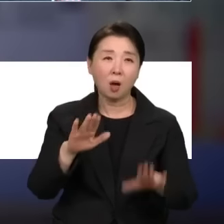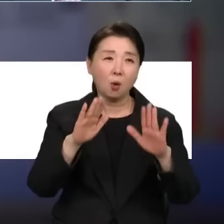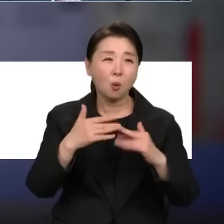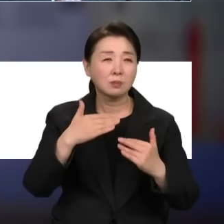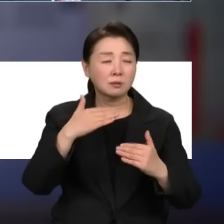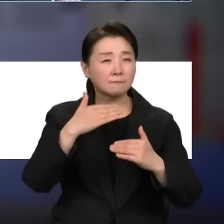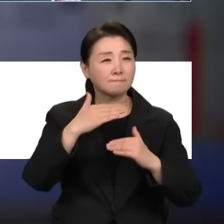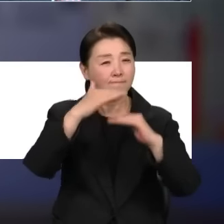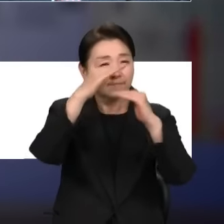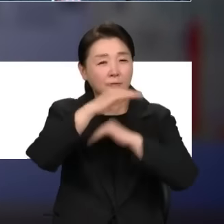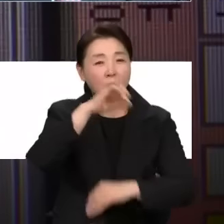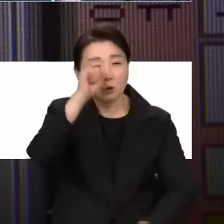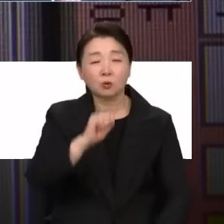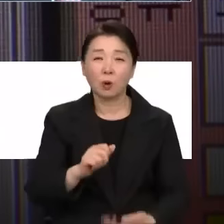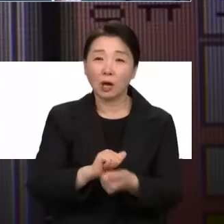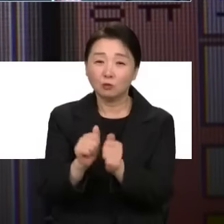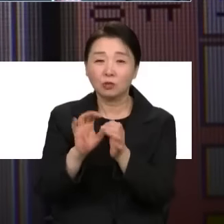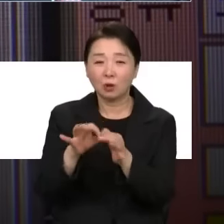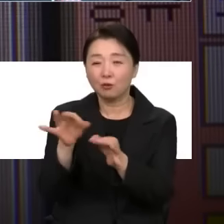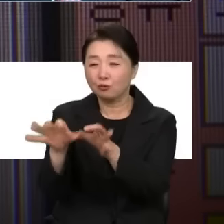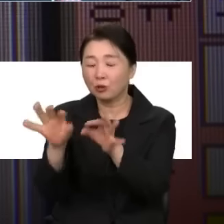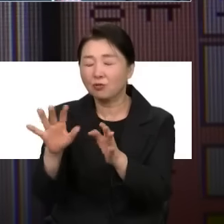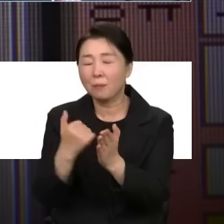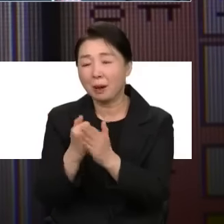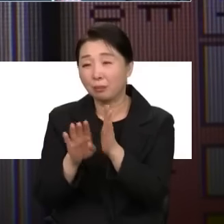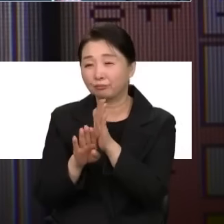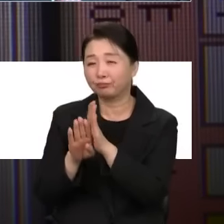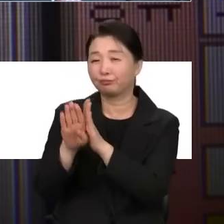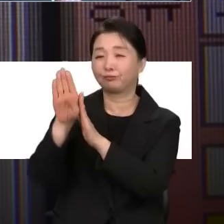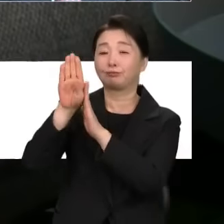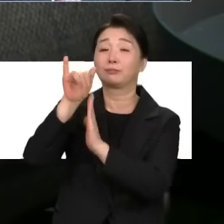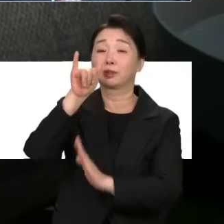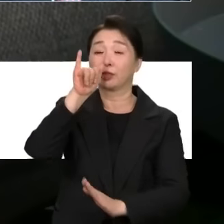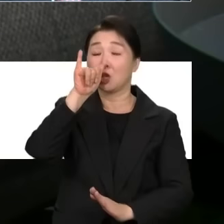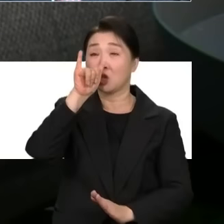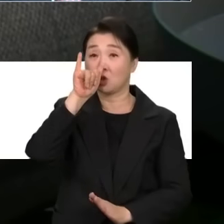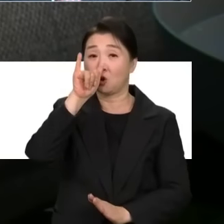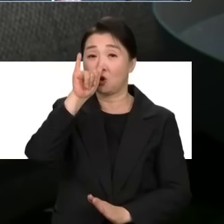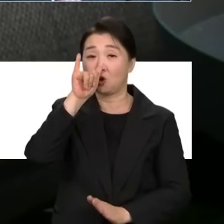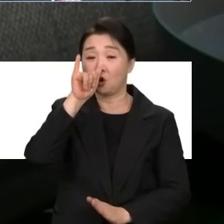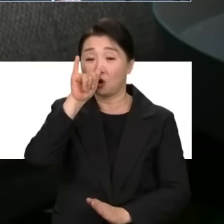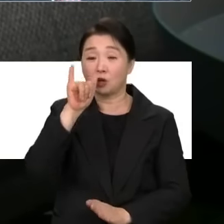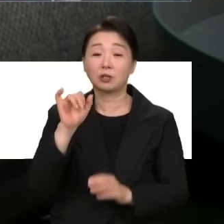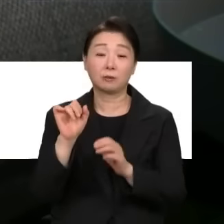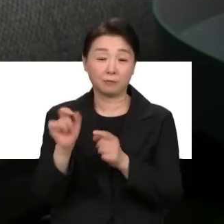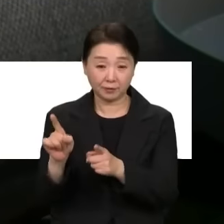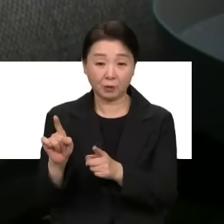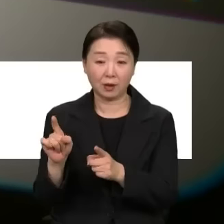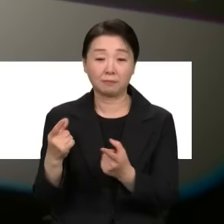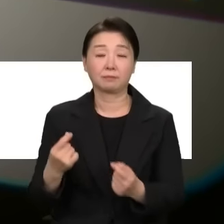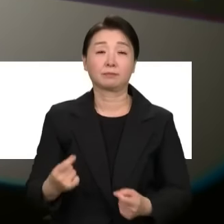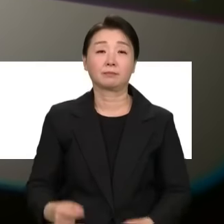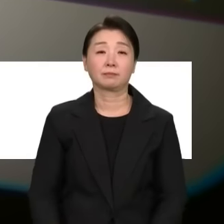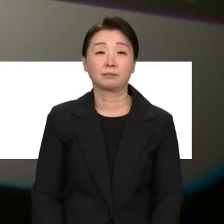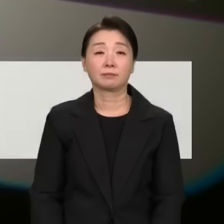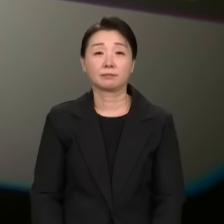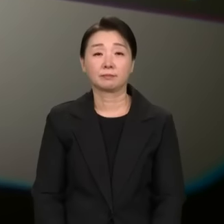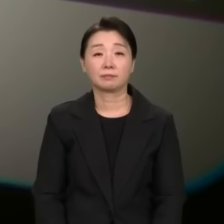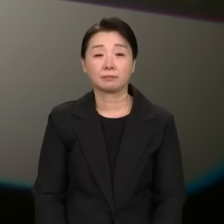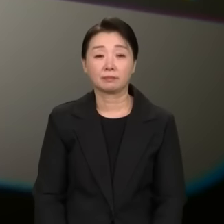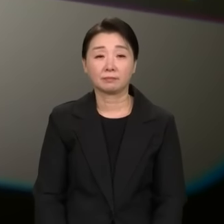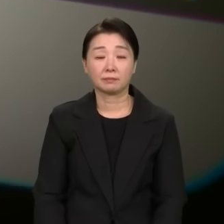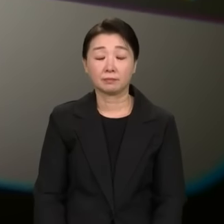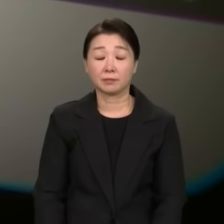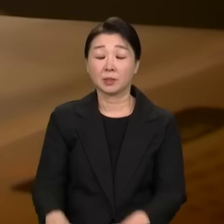전해져서 우리 주식장이 장기 우상향하는 그런 기표를 마련하는 계기가 되었다고 봅니다